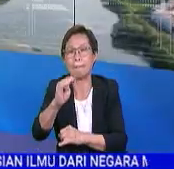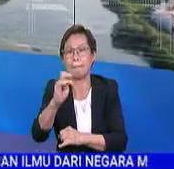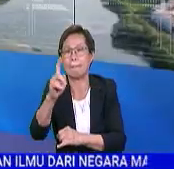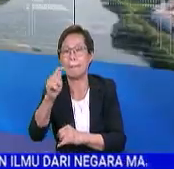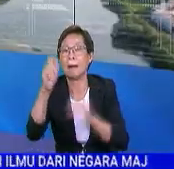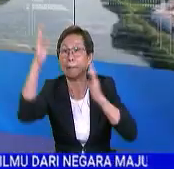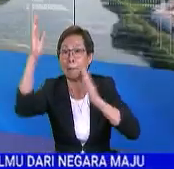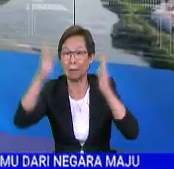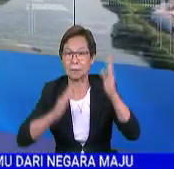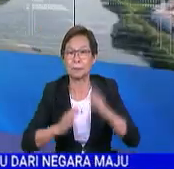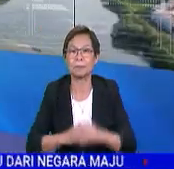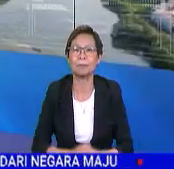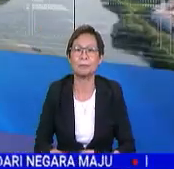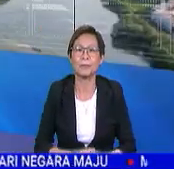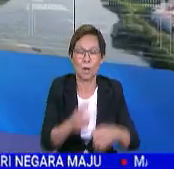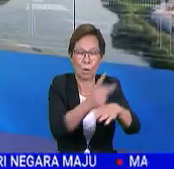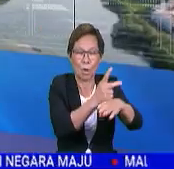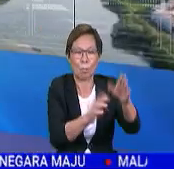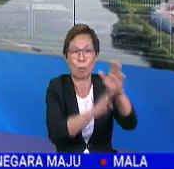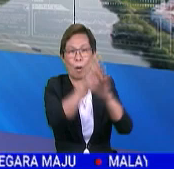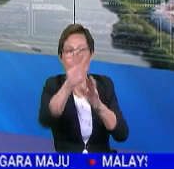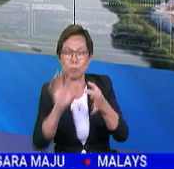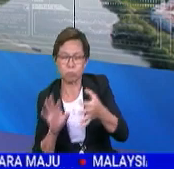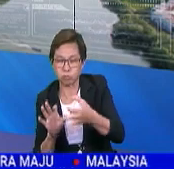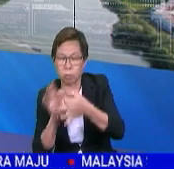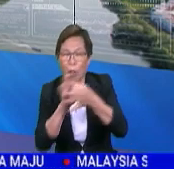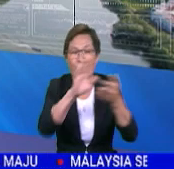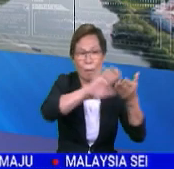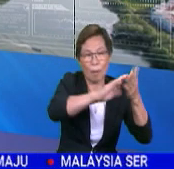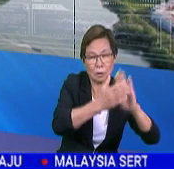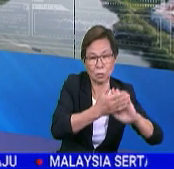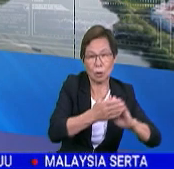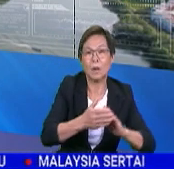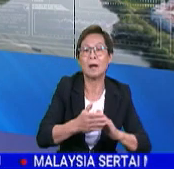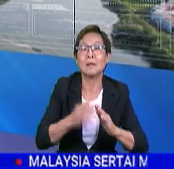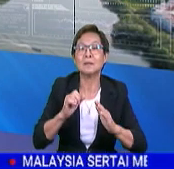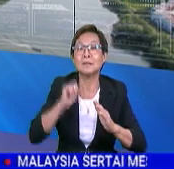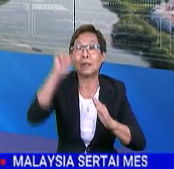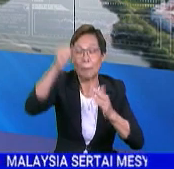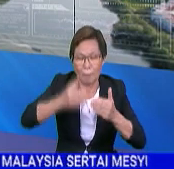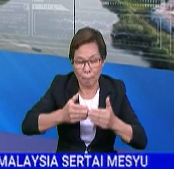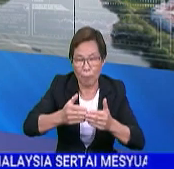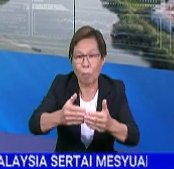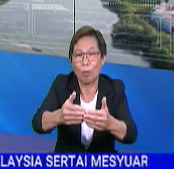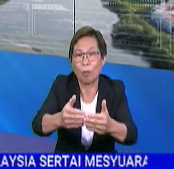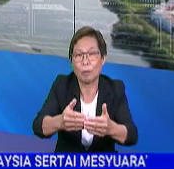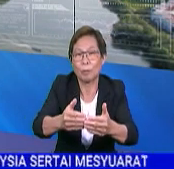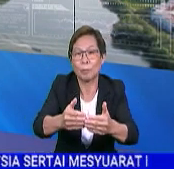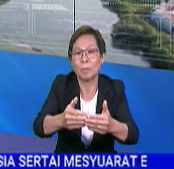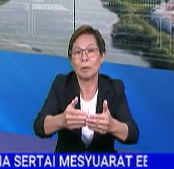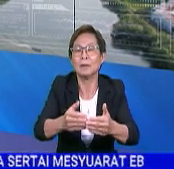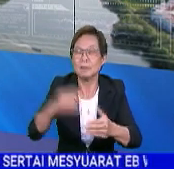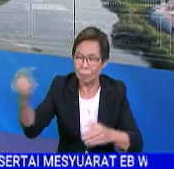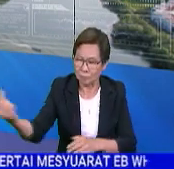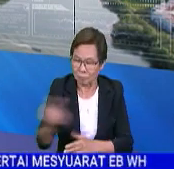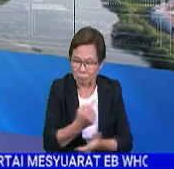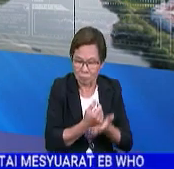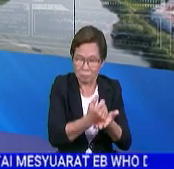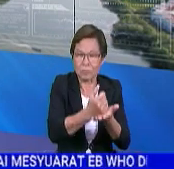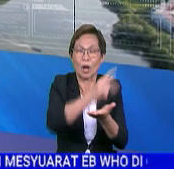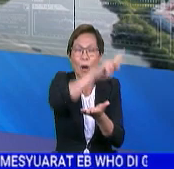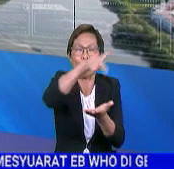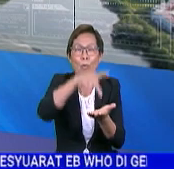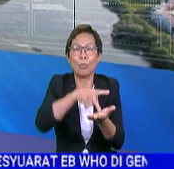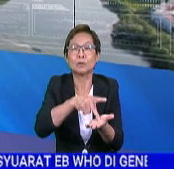Malaysia koperasi pembangunan usaha sama masyarakat maju Sabah berhad kopusa maju tampil membantu pusat